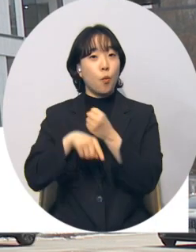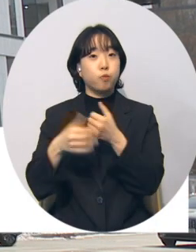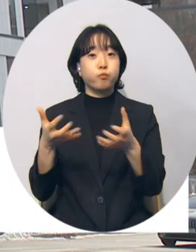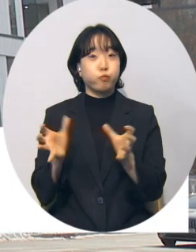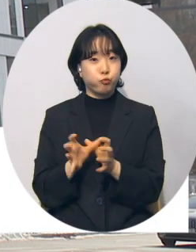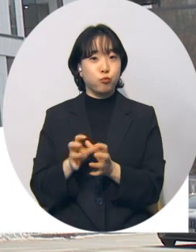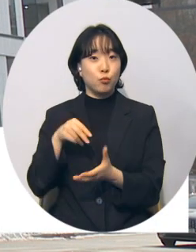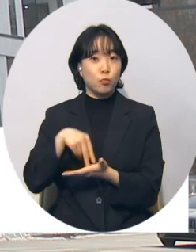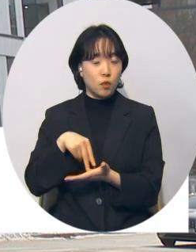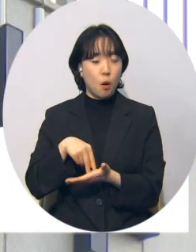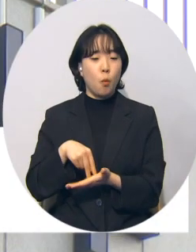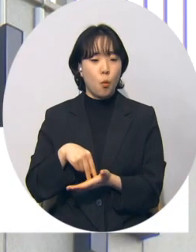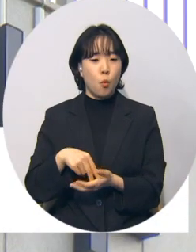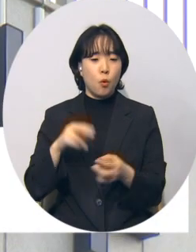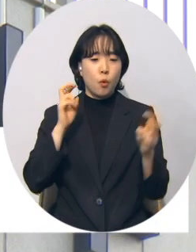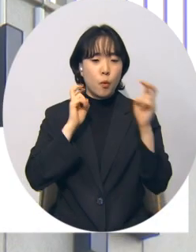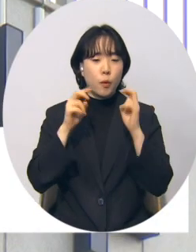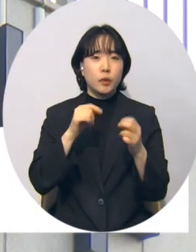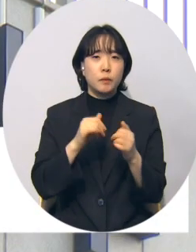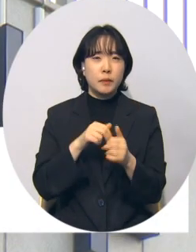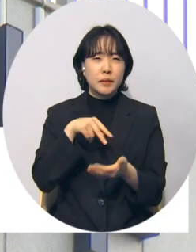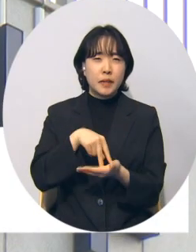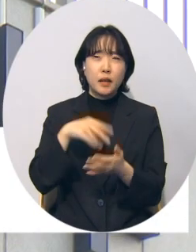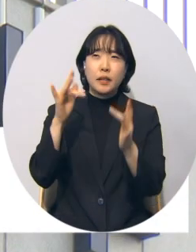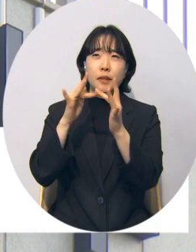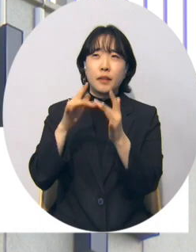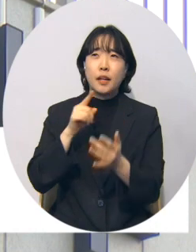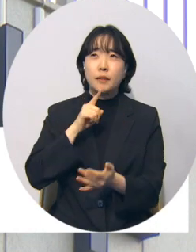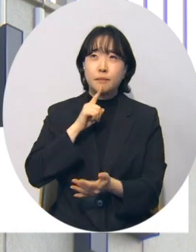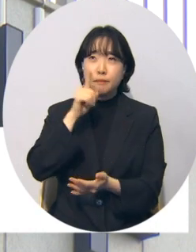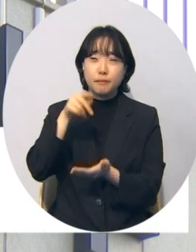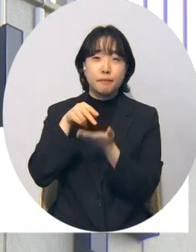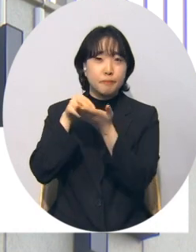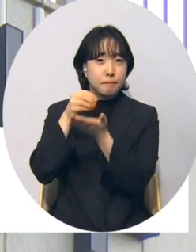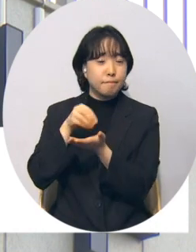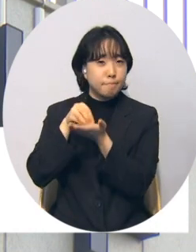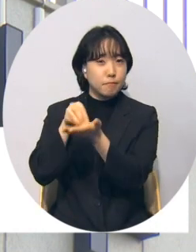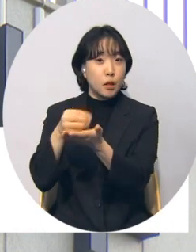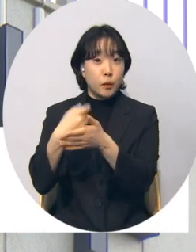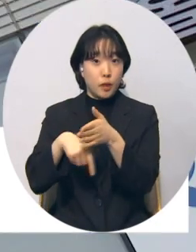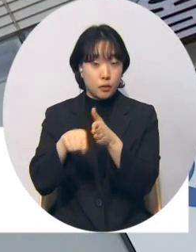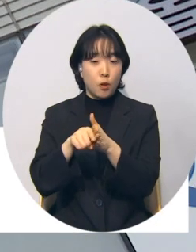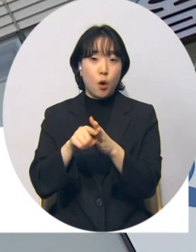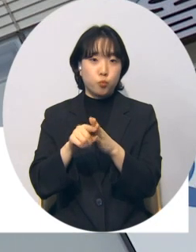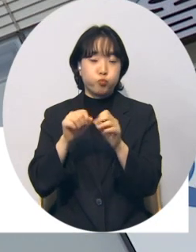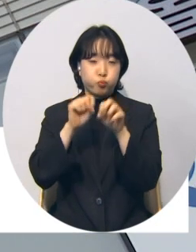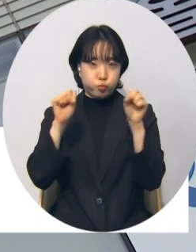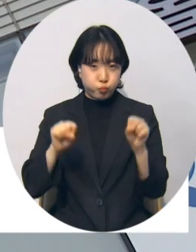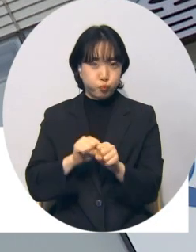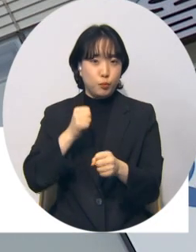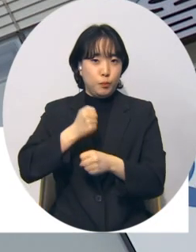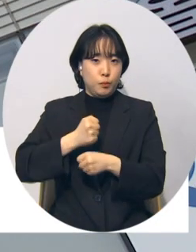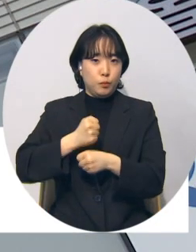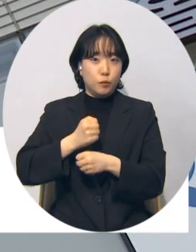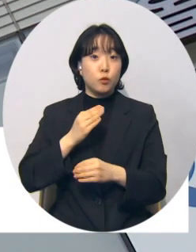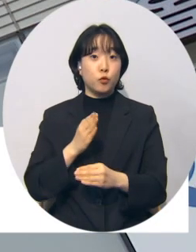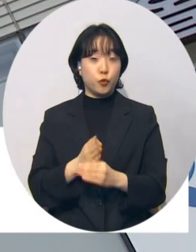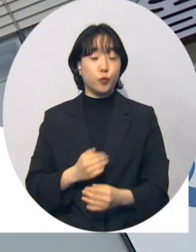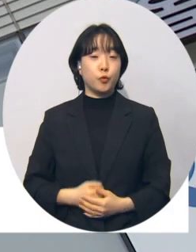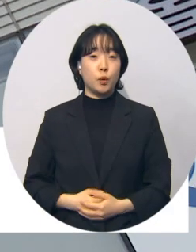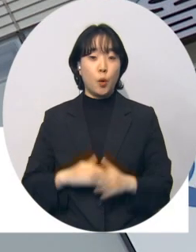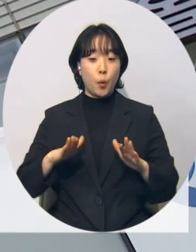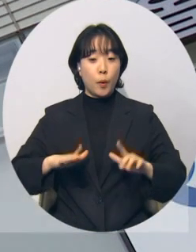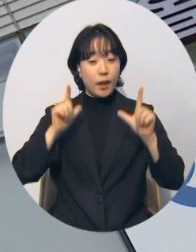결제 서비스 제공업자 온라인상으로 등록을 신청할 수 있도록 정비하고 있다면서 연내 온라인 신청을 허용할